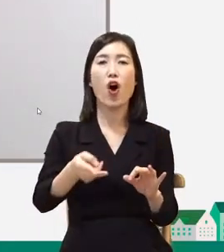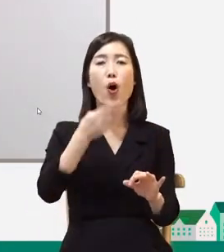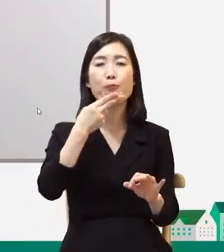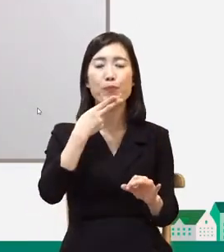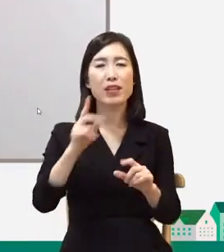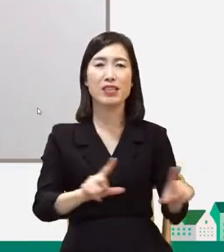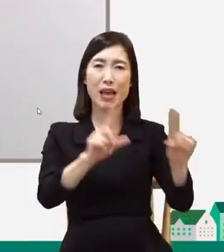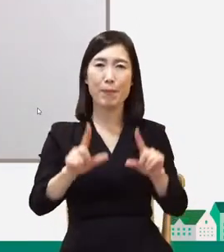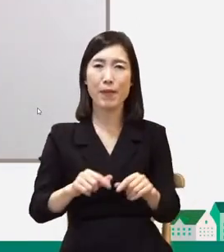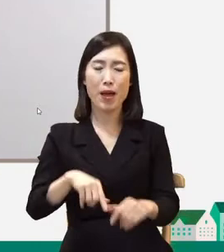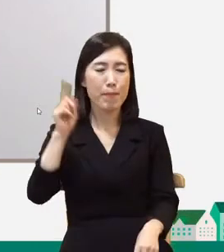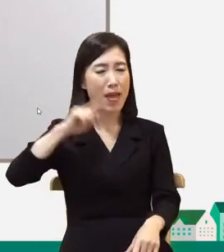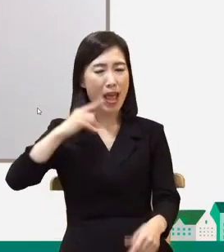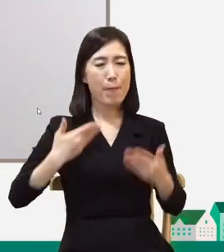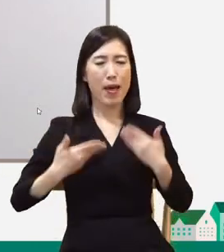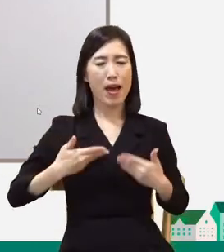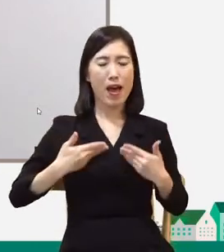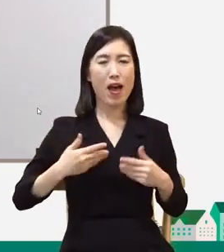늘